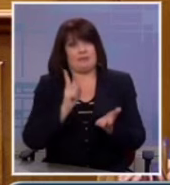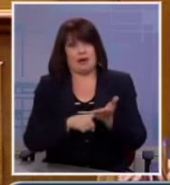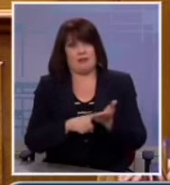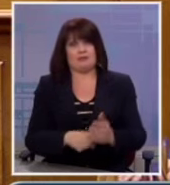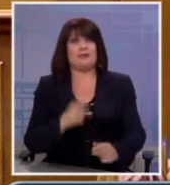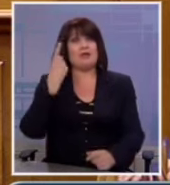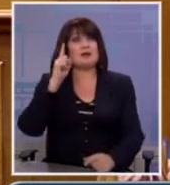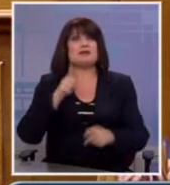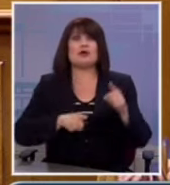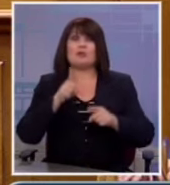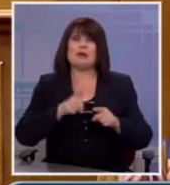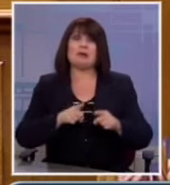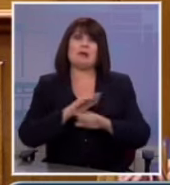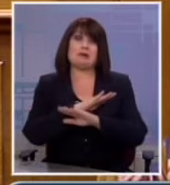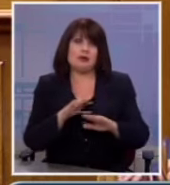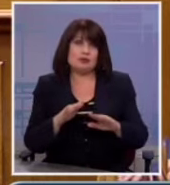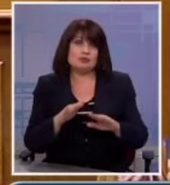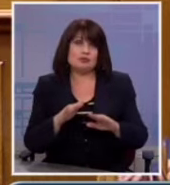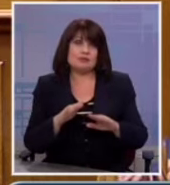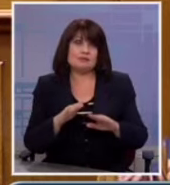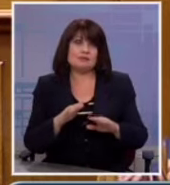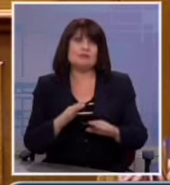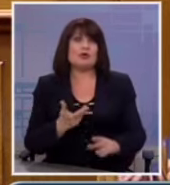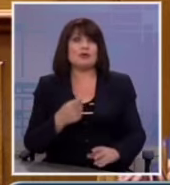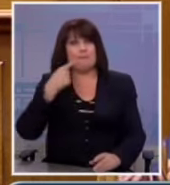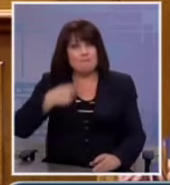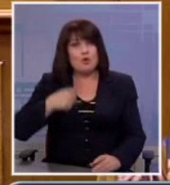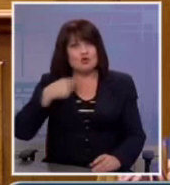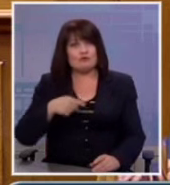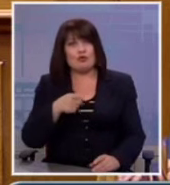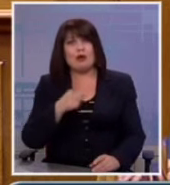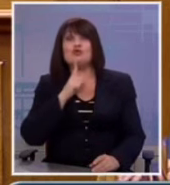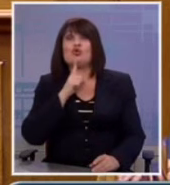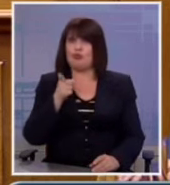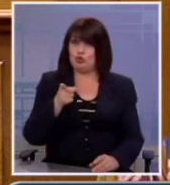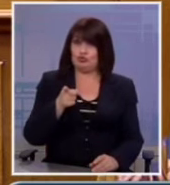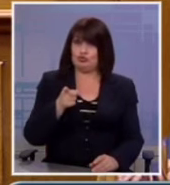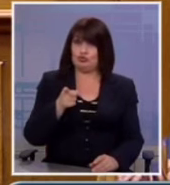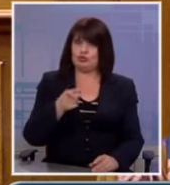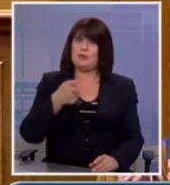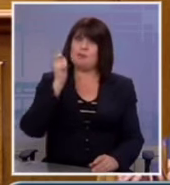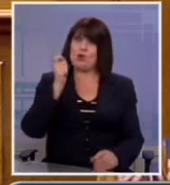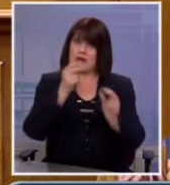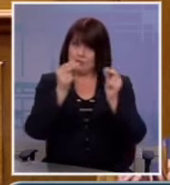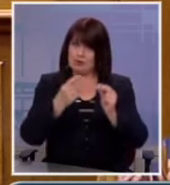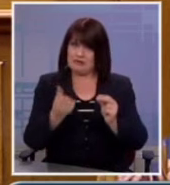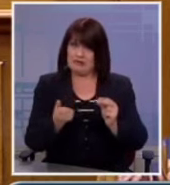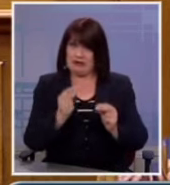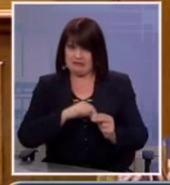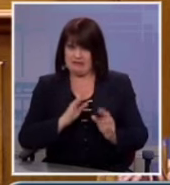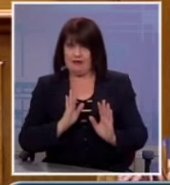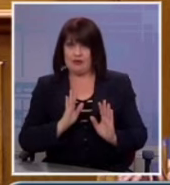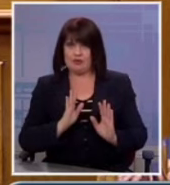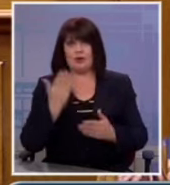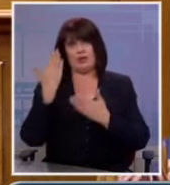αν κάποιοι έχουν καταλήξει ότι προσβολές τέτοιου τύπου μπορεί να είναι πολιτικά αποτελεσματικές. Δεν